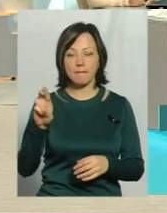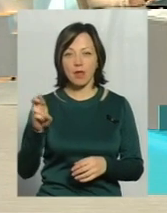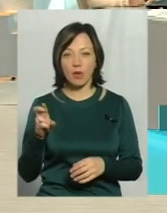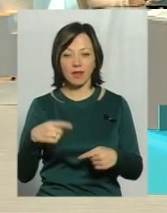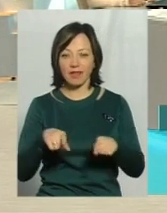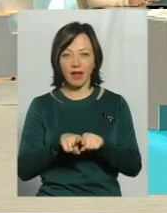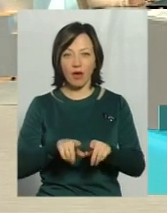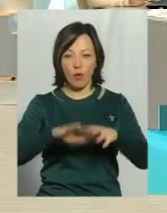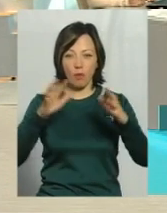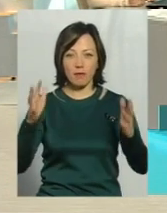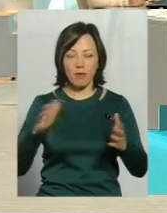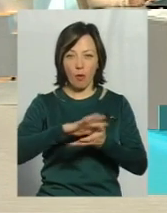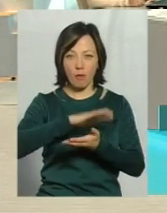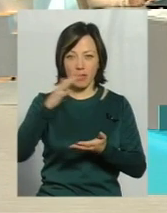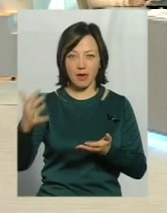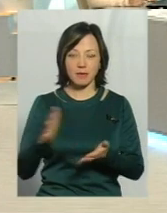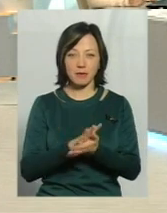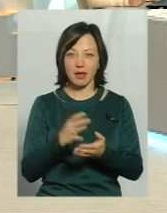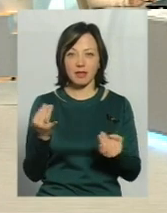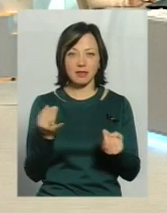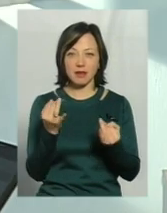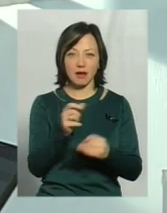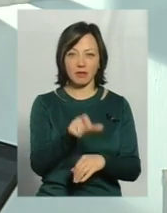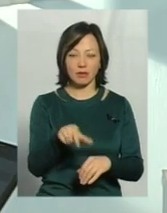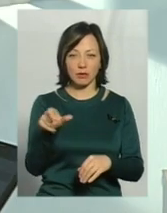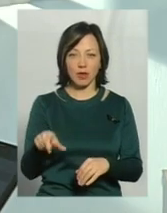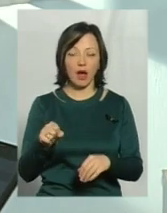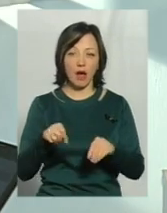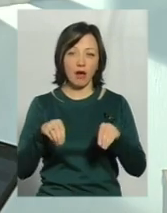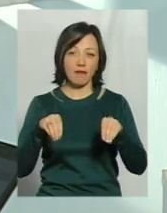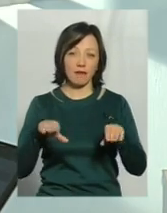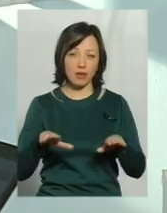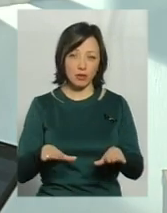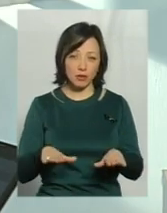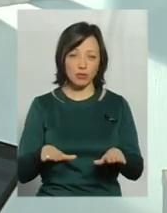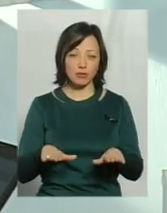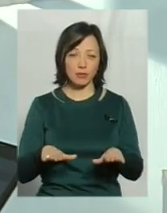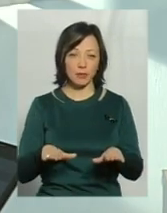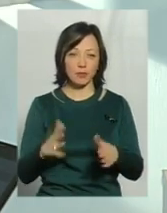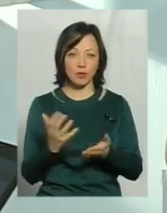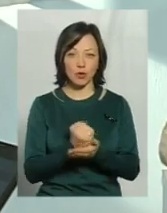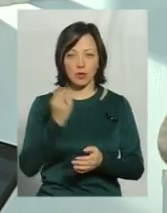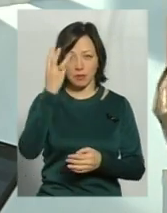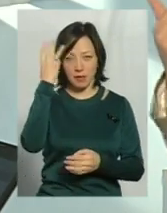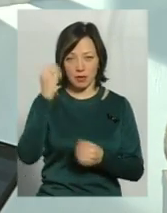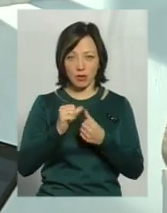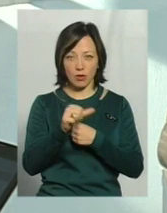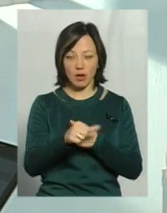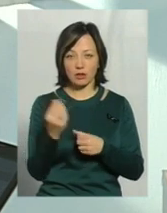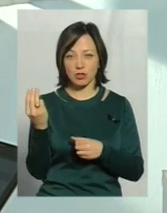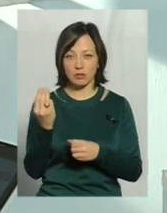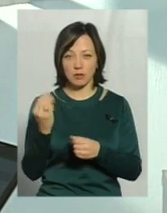об'єм сміття, і він не цікавить інвестора. Так? А вирішують, тобто, получиться, якщо Хмельницький окремо,